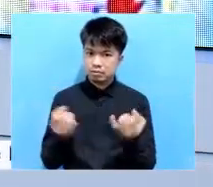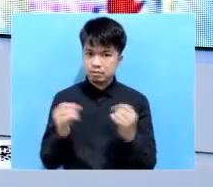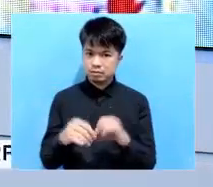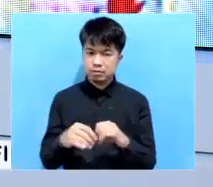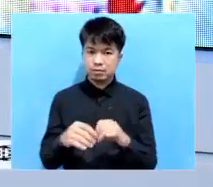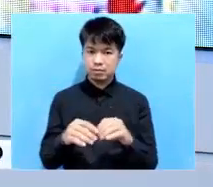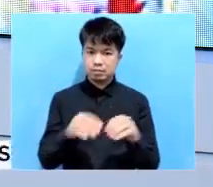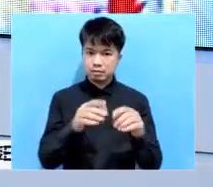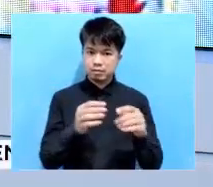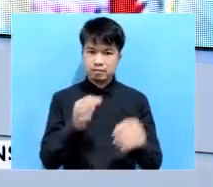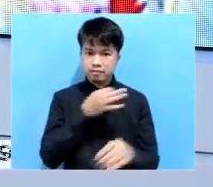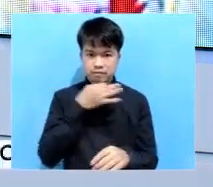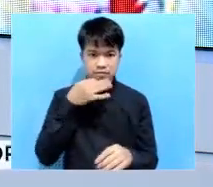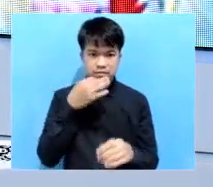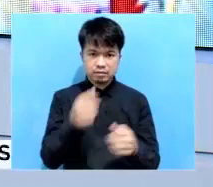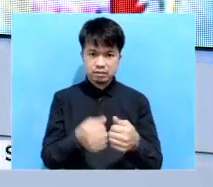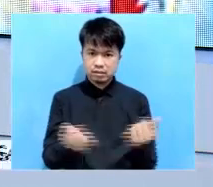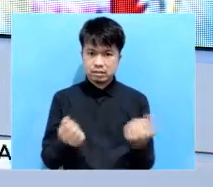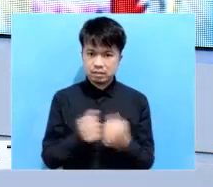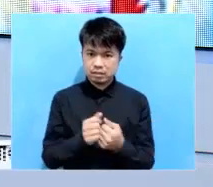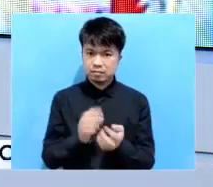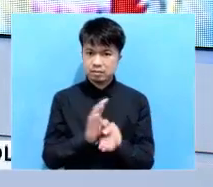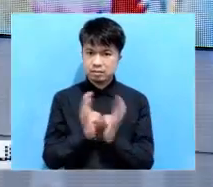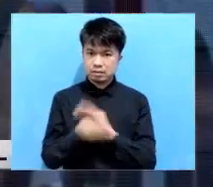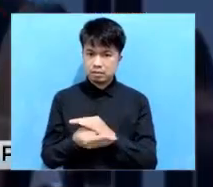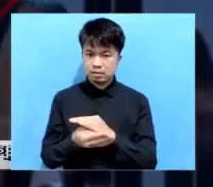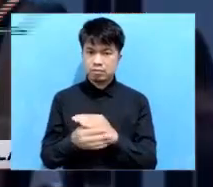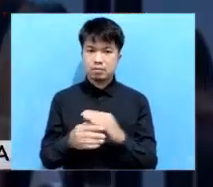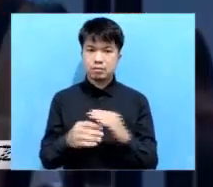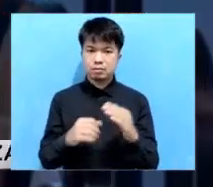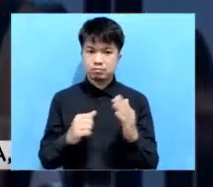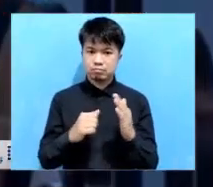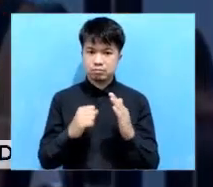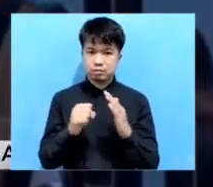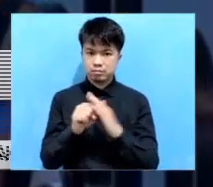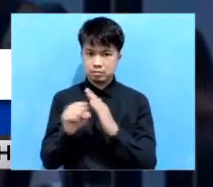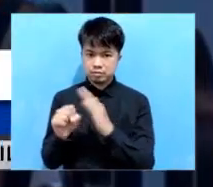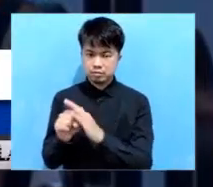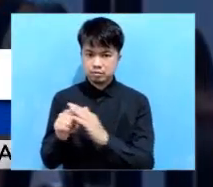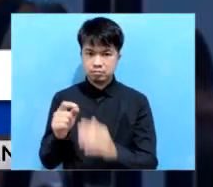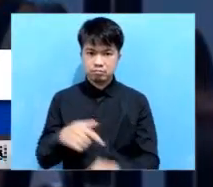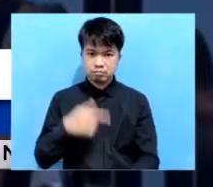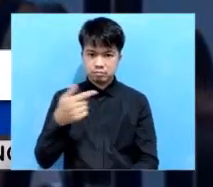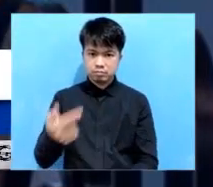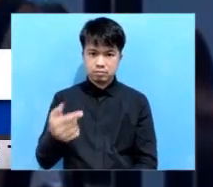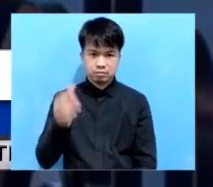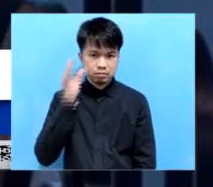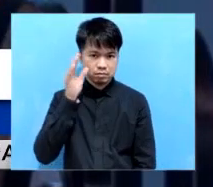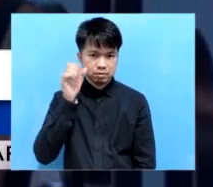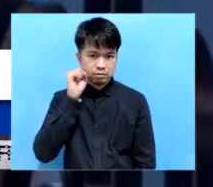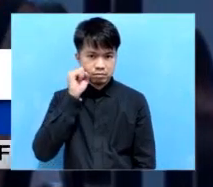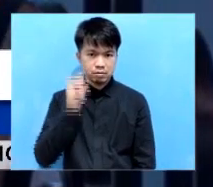Nasa frontline na balitang yan si Camille Samonte. Lumilit ng lumilit po ang ating farmland.